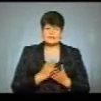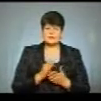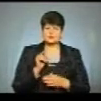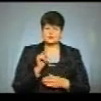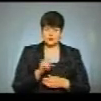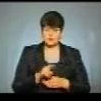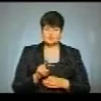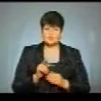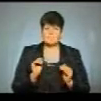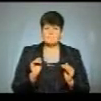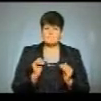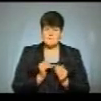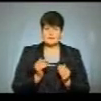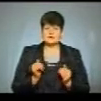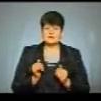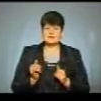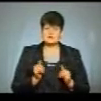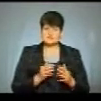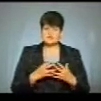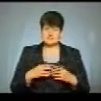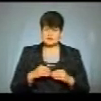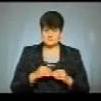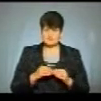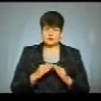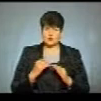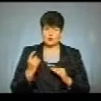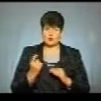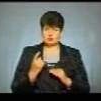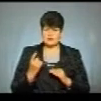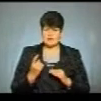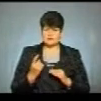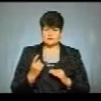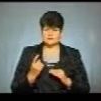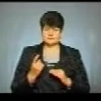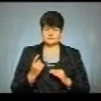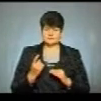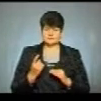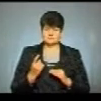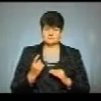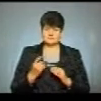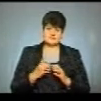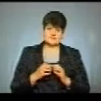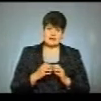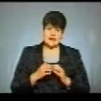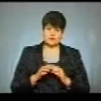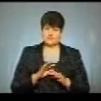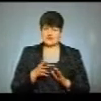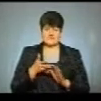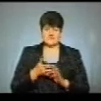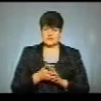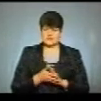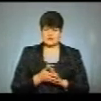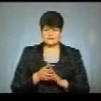щоб малозабезпечена сім'я, домогосподарство в середньому не витрачали